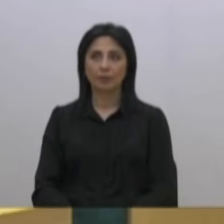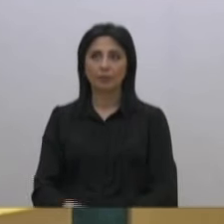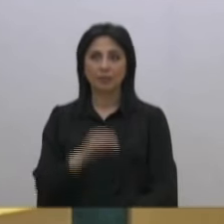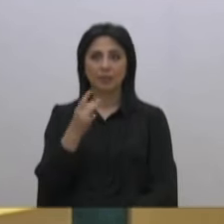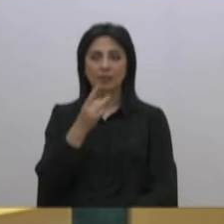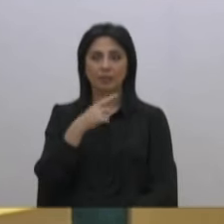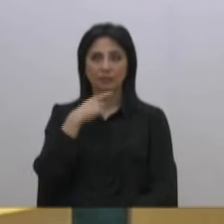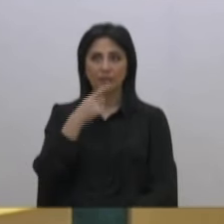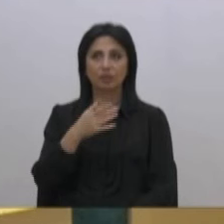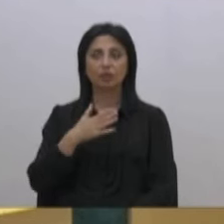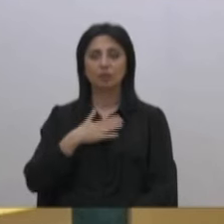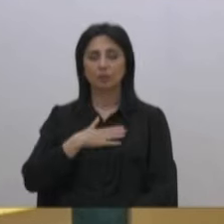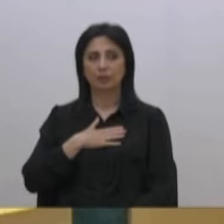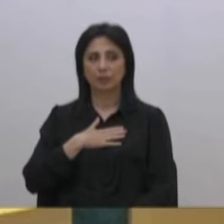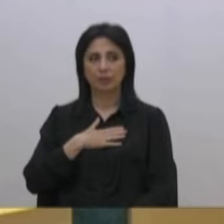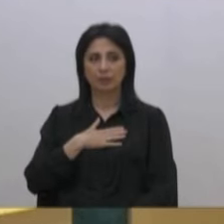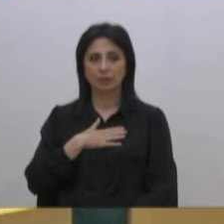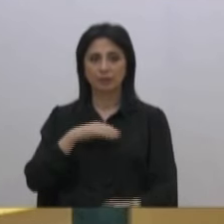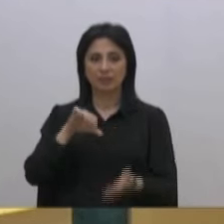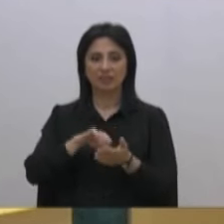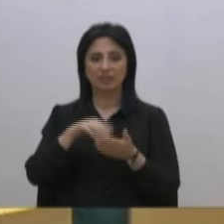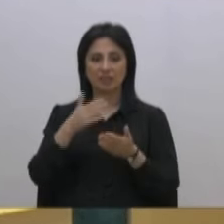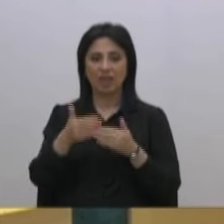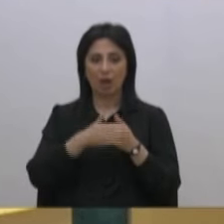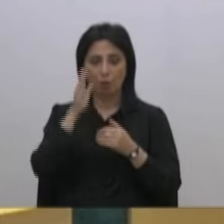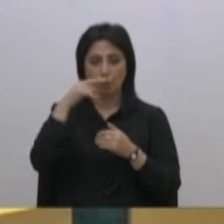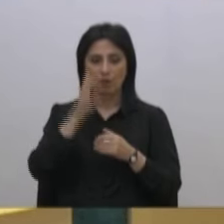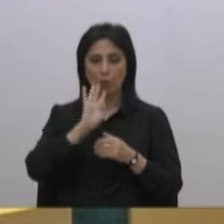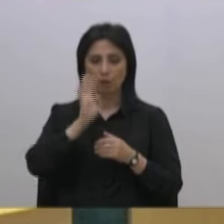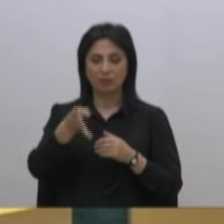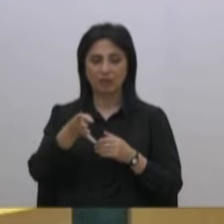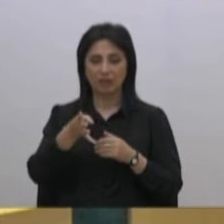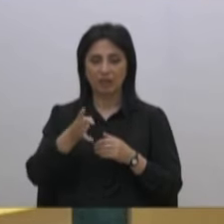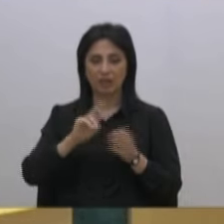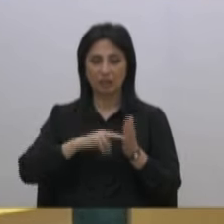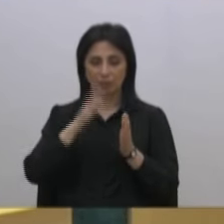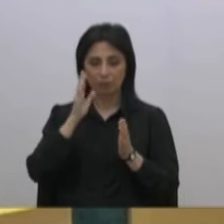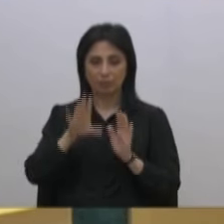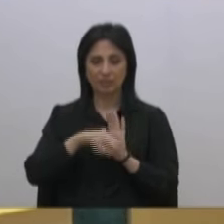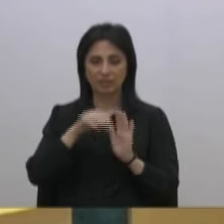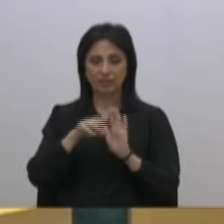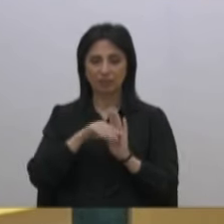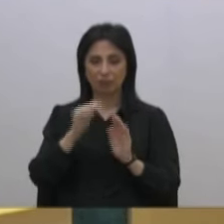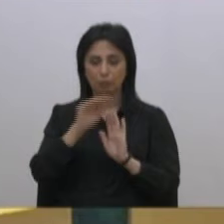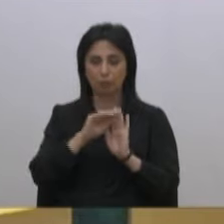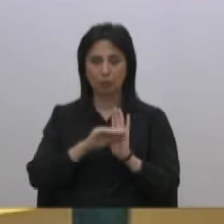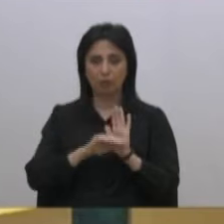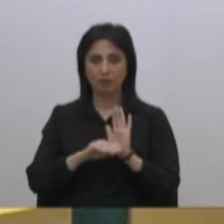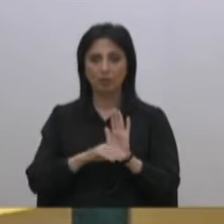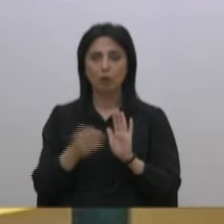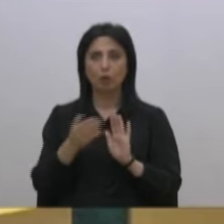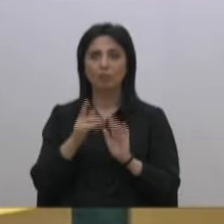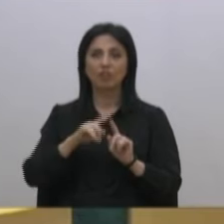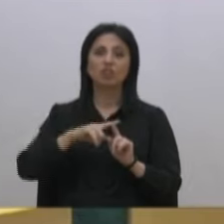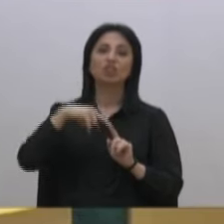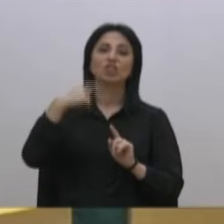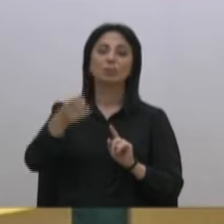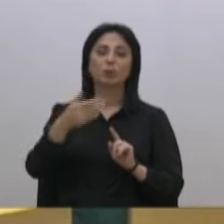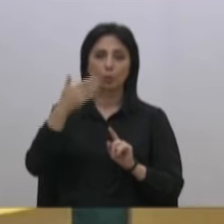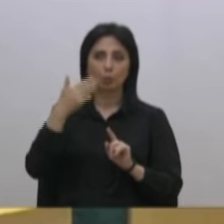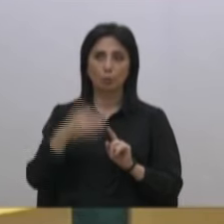Კიდევ ერთხელ ვიტყვი, რომ ჩვენ წარვადგენთ ახლო მომავალში 4-წლიან გეგმას, ეს იქნება საარჩევნო პროგრამა, რომელიც შემდეგ